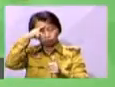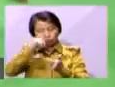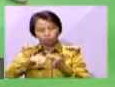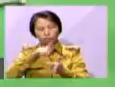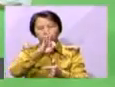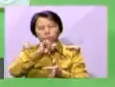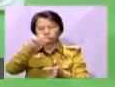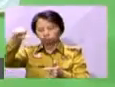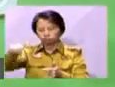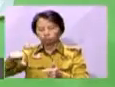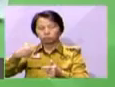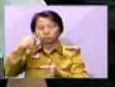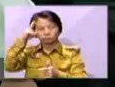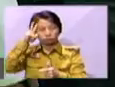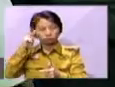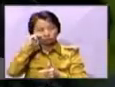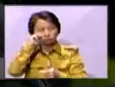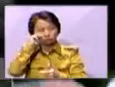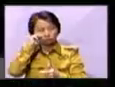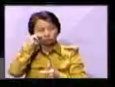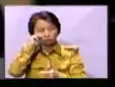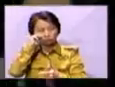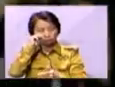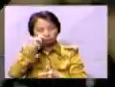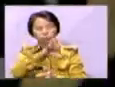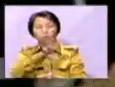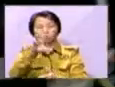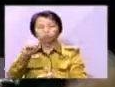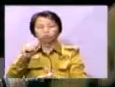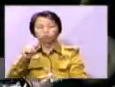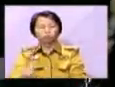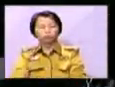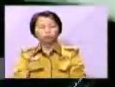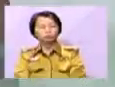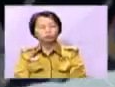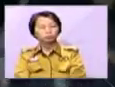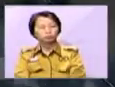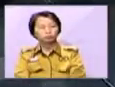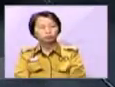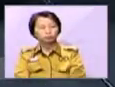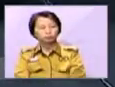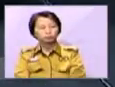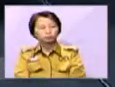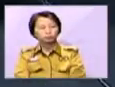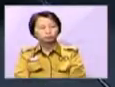Faizul menewaskan pesilat Vietnam, Nguyen Dinh Tuan 5-0.